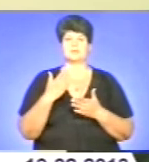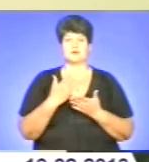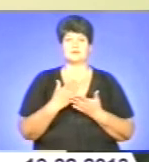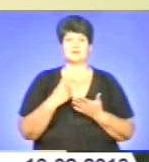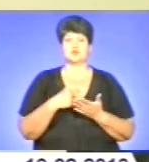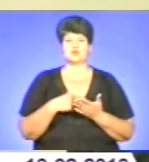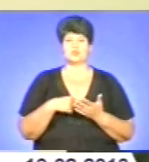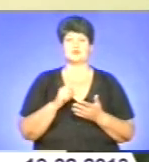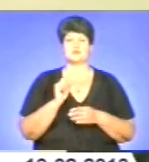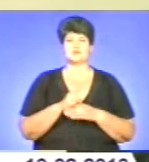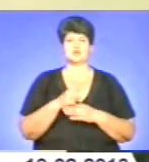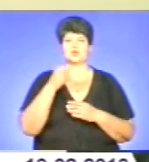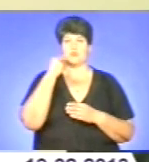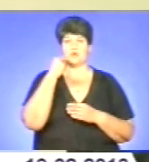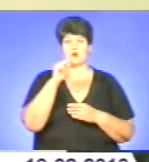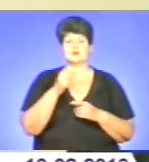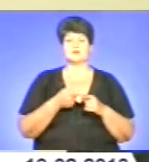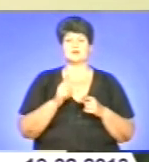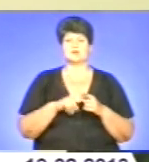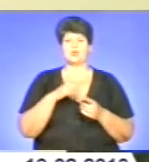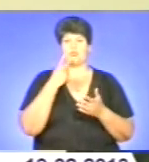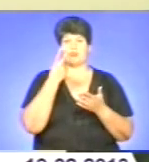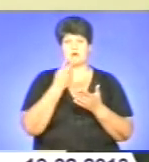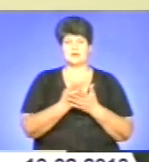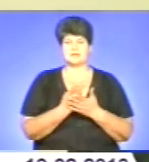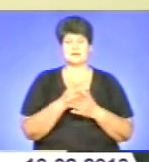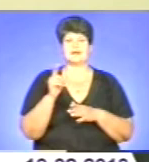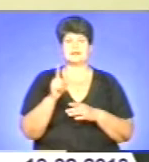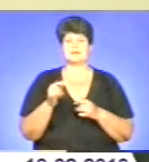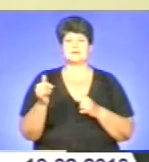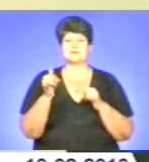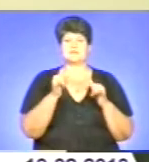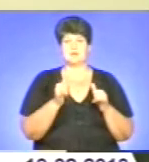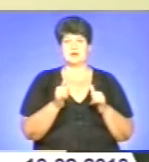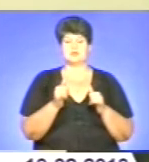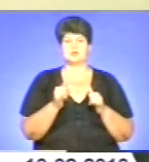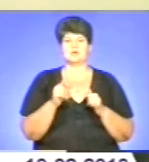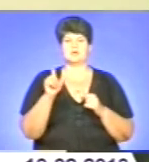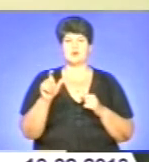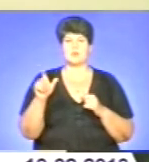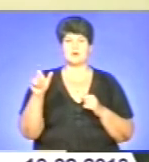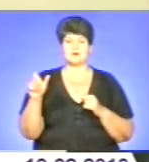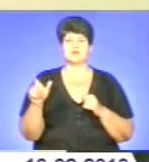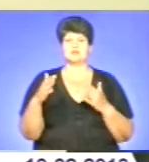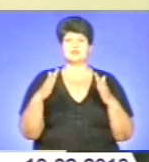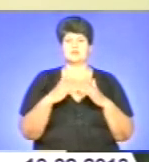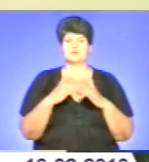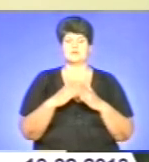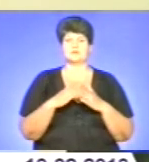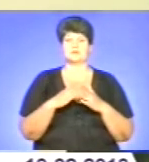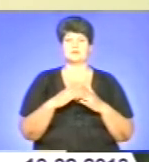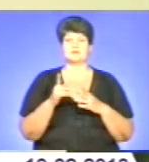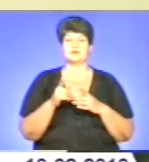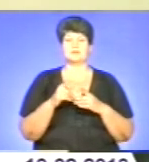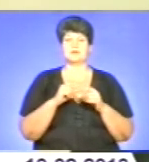завдання щодо покращення цього показника і тим самим забезпечення безпеки громадян житлових міщень і приміщень з